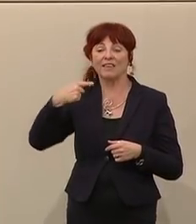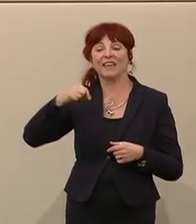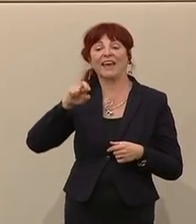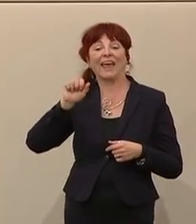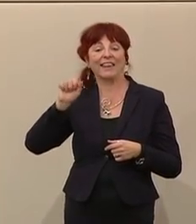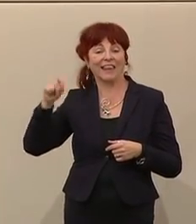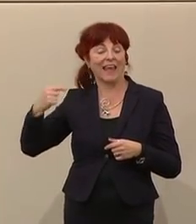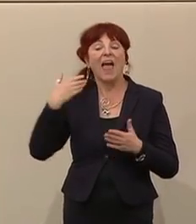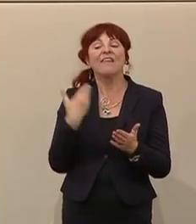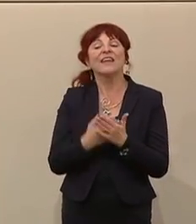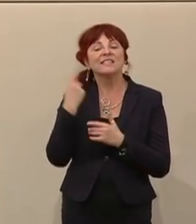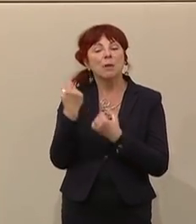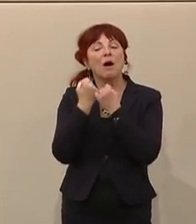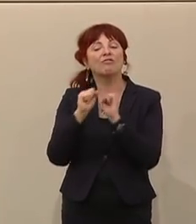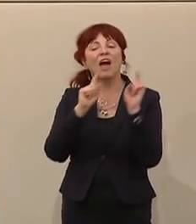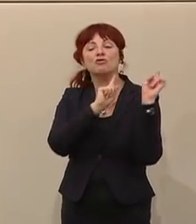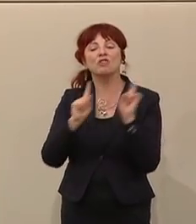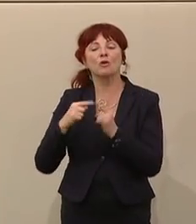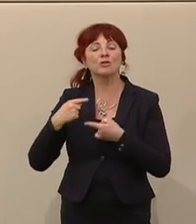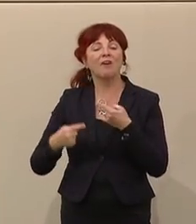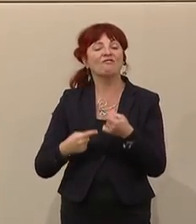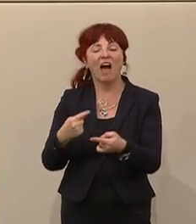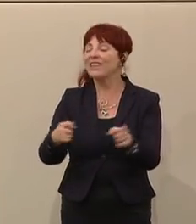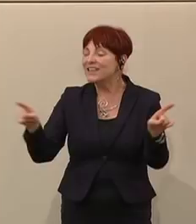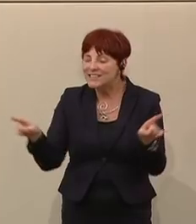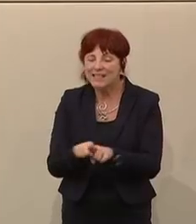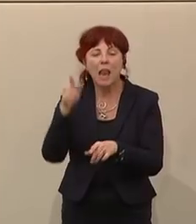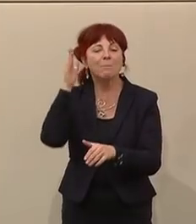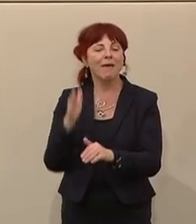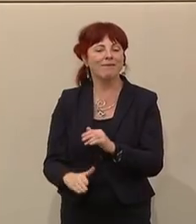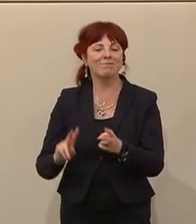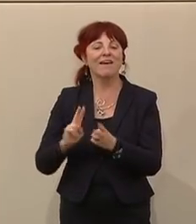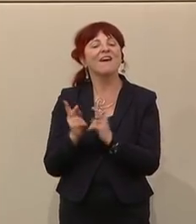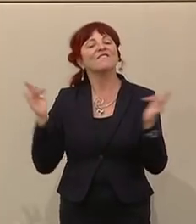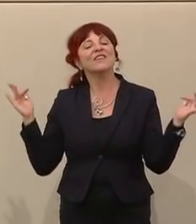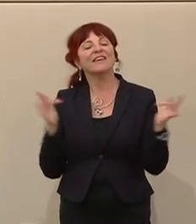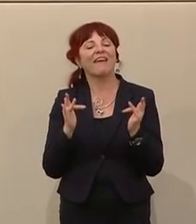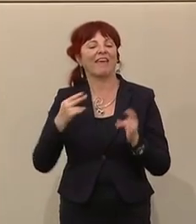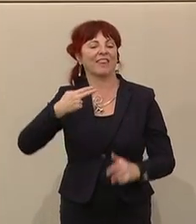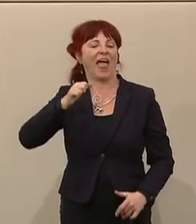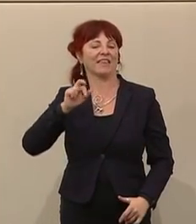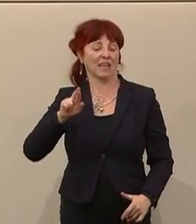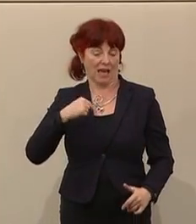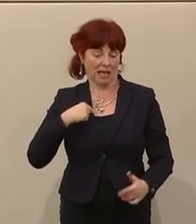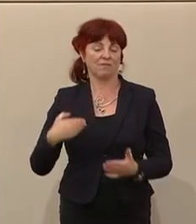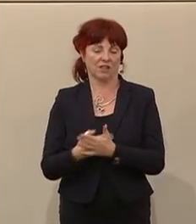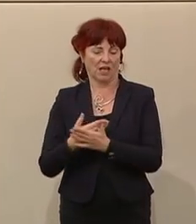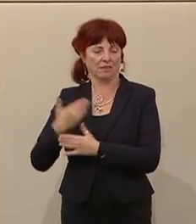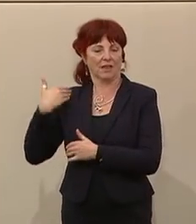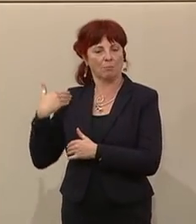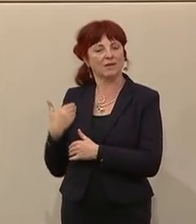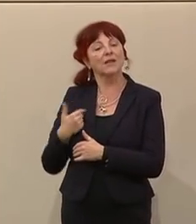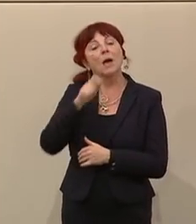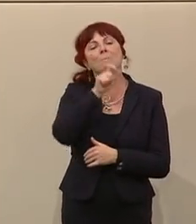dieses Suspendierungsverfahren genauso enden wird wie das gegen den Herrn Heidinger. Man schaut, dass man